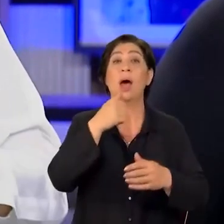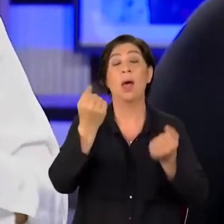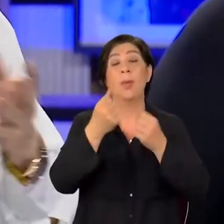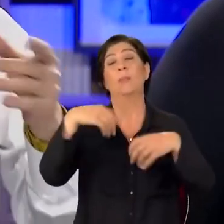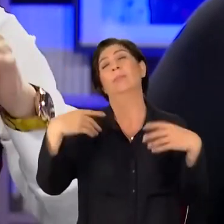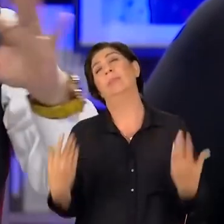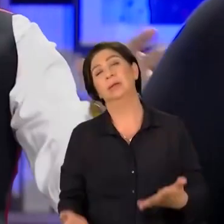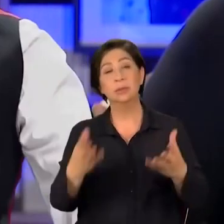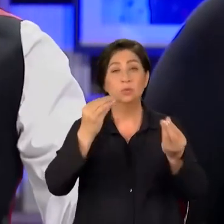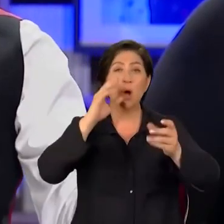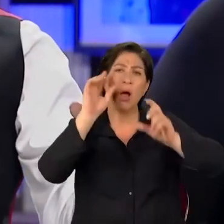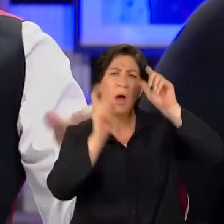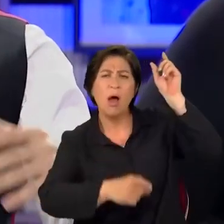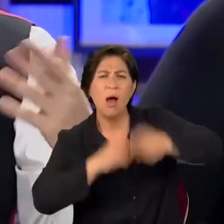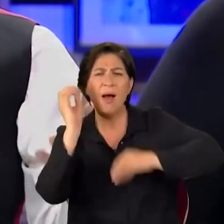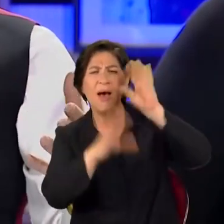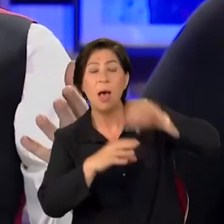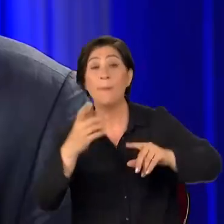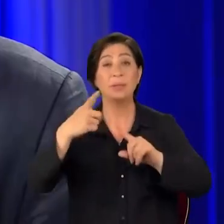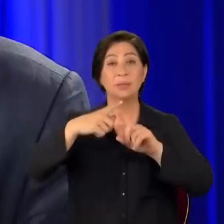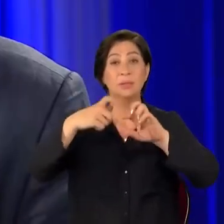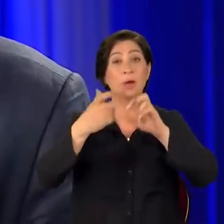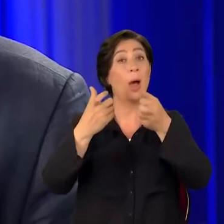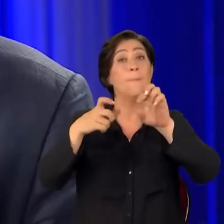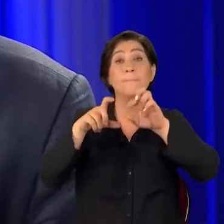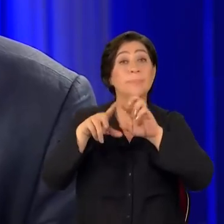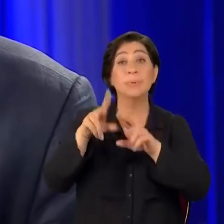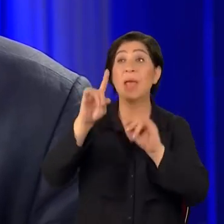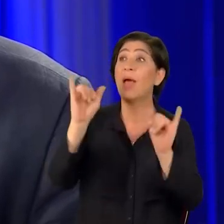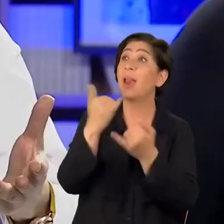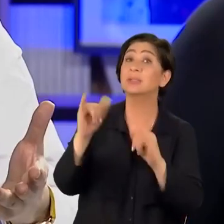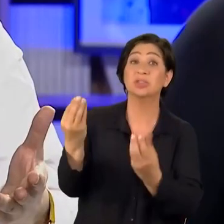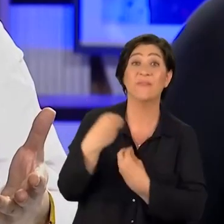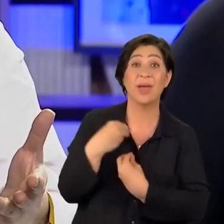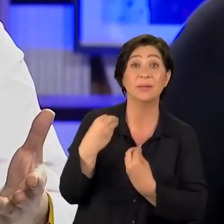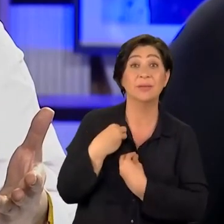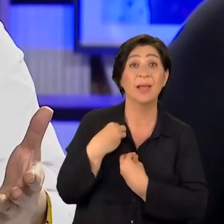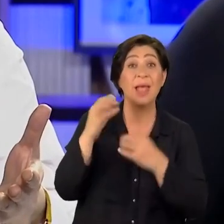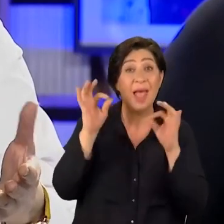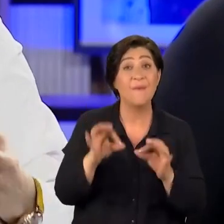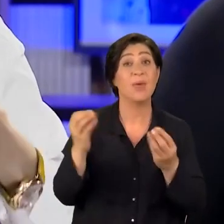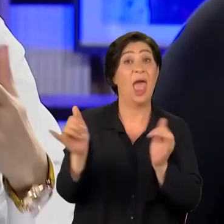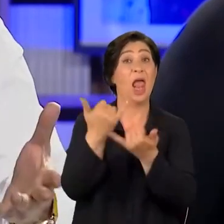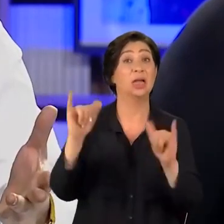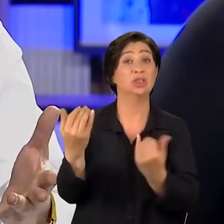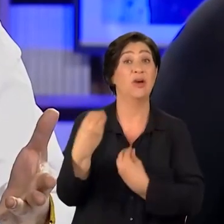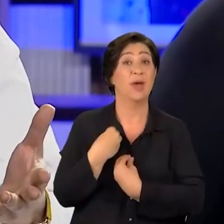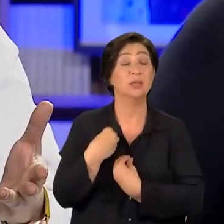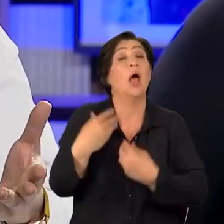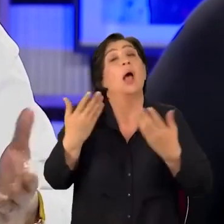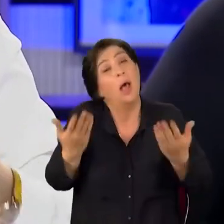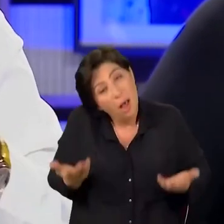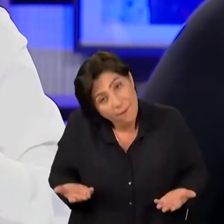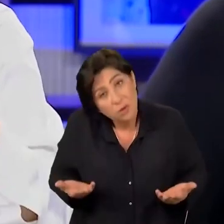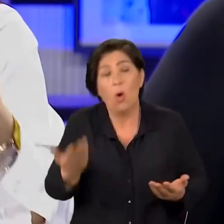Yorgun, arabanın önünde bayıldı falan filan gibi şeyler. Ama Trump bize sürekli bir eğlence vaat etti. Sürekli bir eğlence